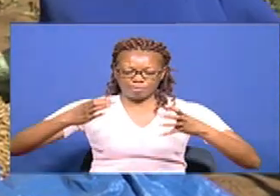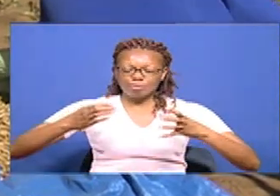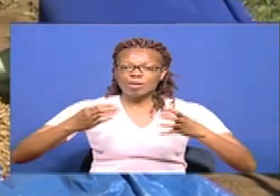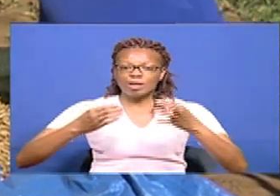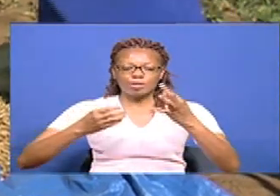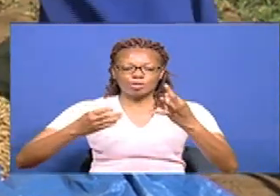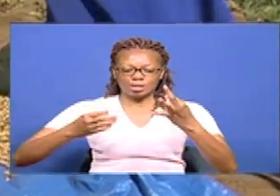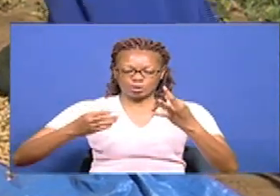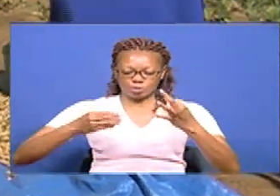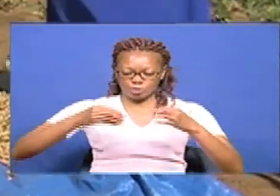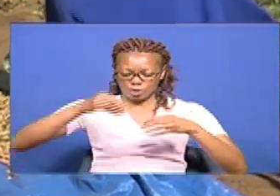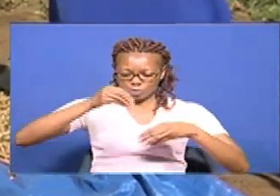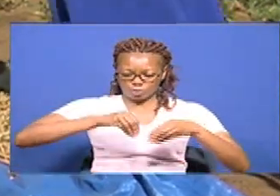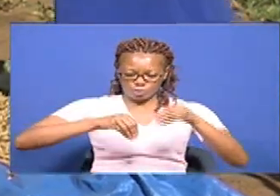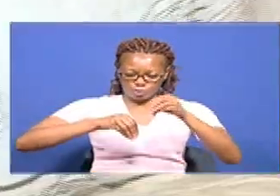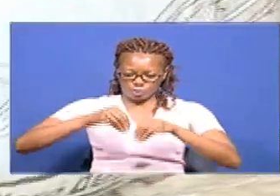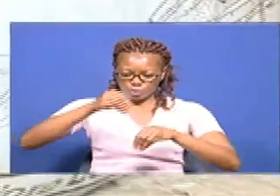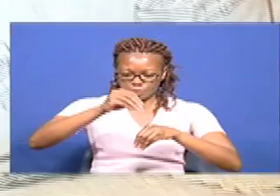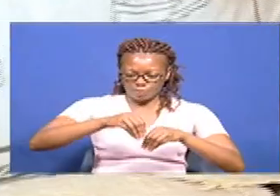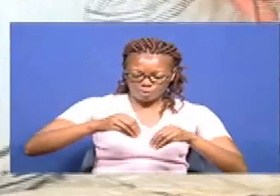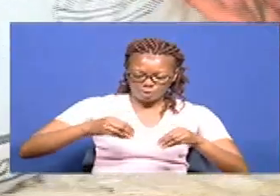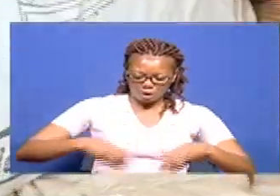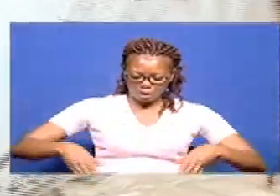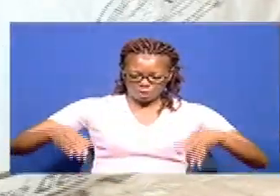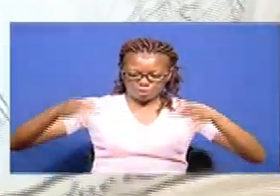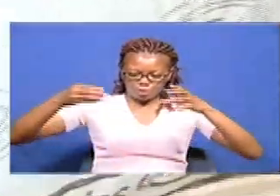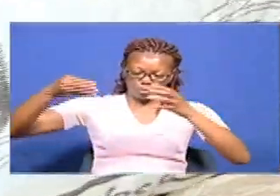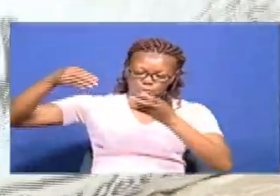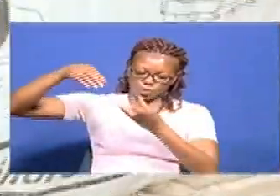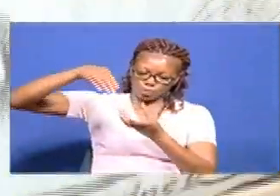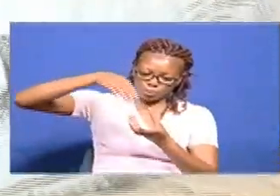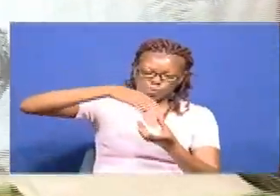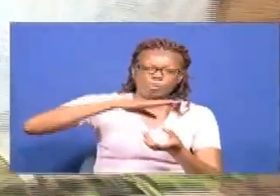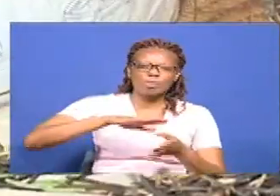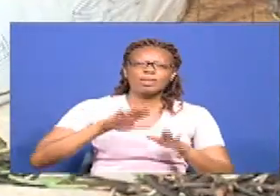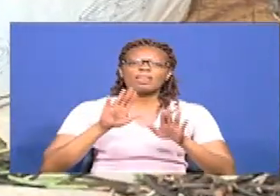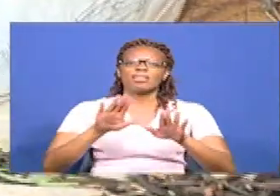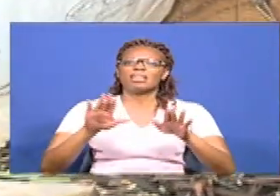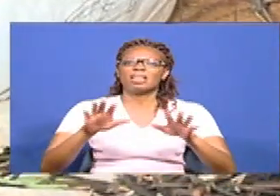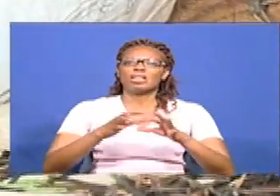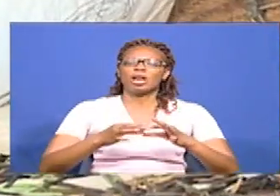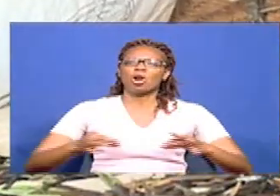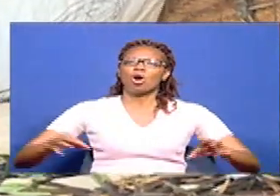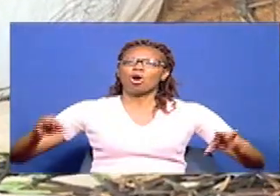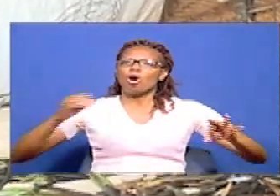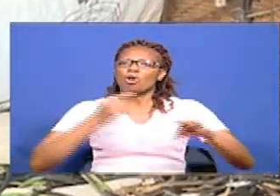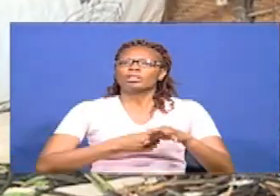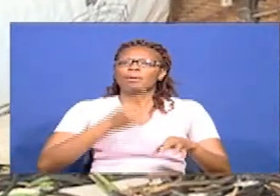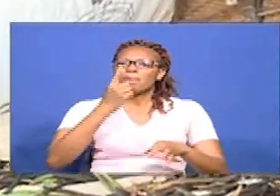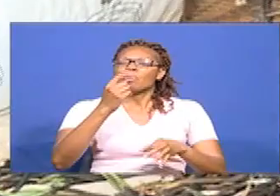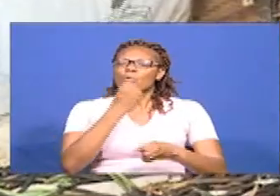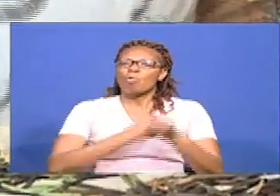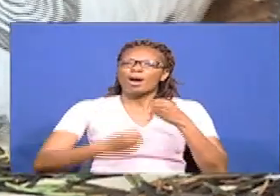mifuko miwili na watatu ni ule wa nylon. Ukihifadhi dengu zako hapa, zinaweza kukaa hata mwaka moja